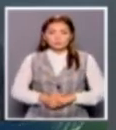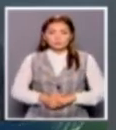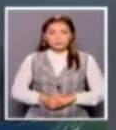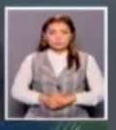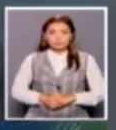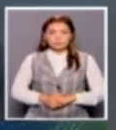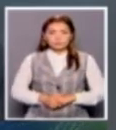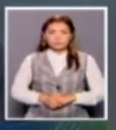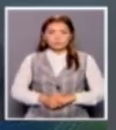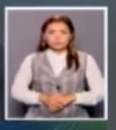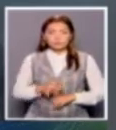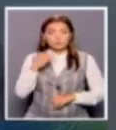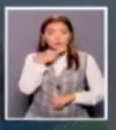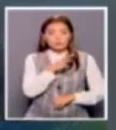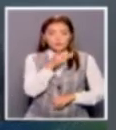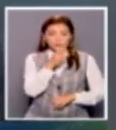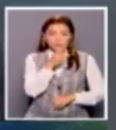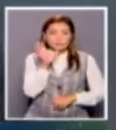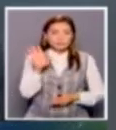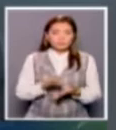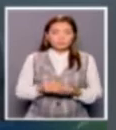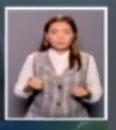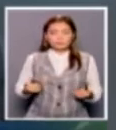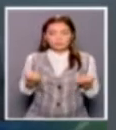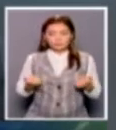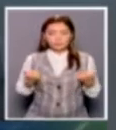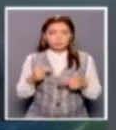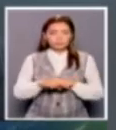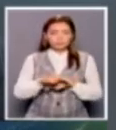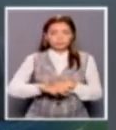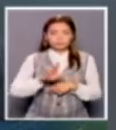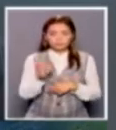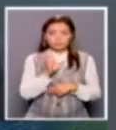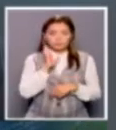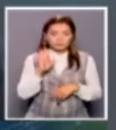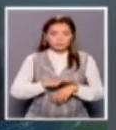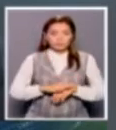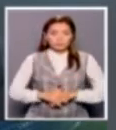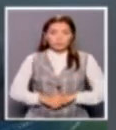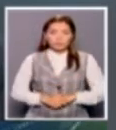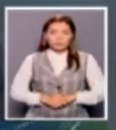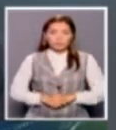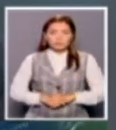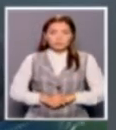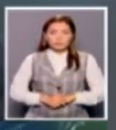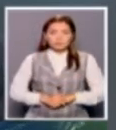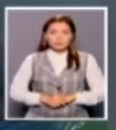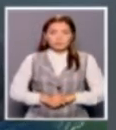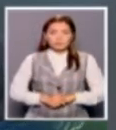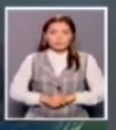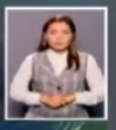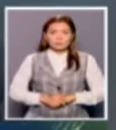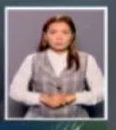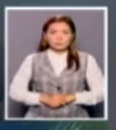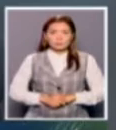24 сағаттан көп уақыты бар бейнеті жүрегінің жақыты. Адам ғана сезінеді осылай. Ұстаз болу